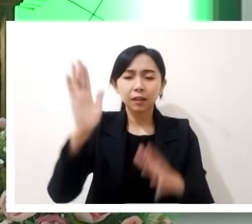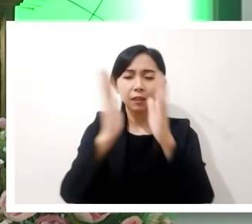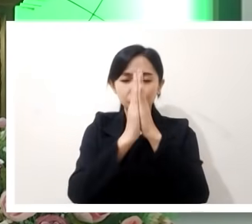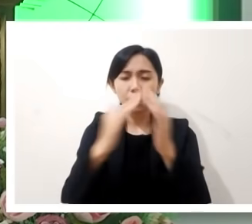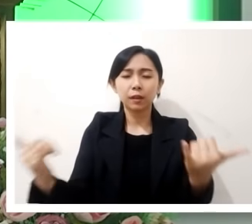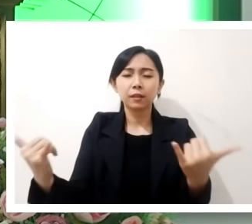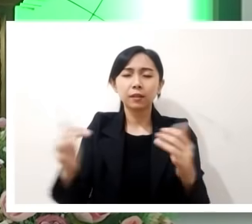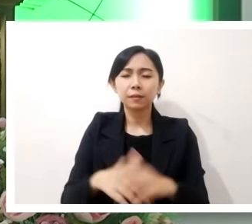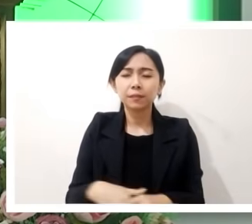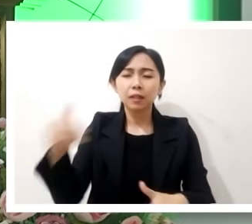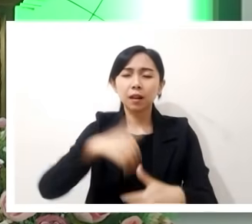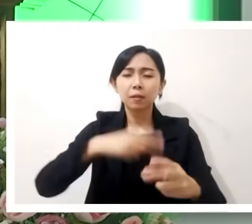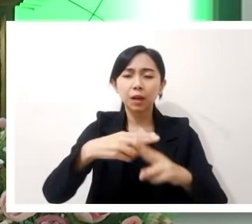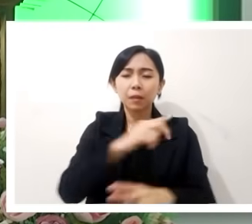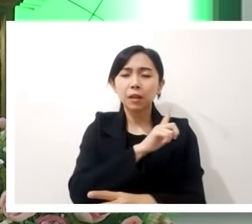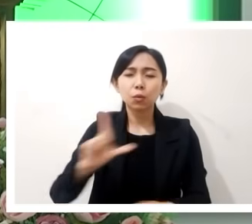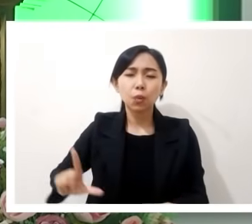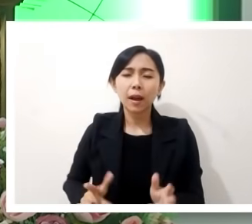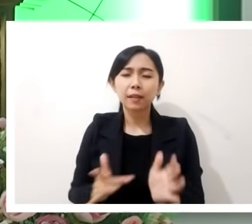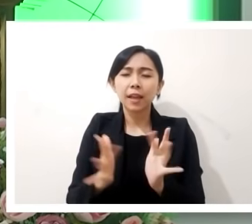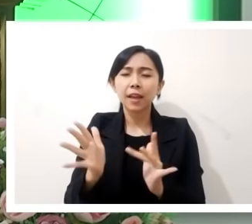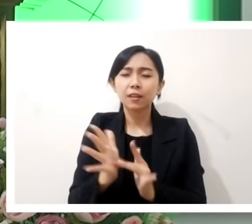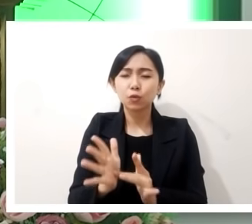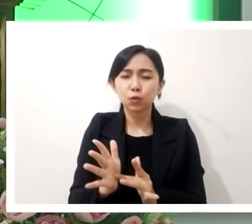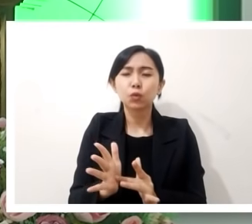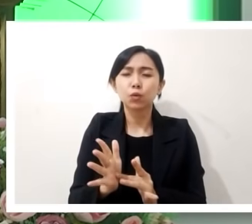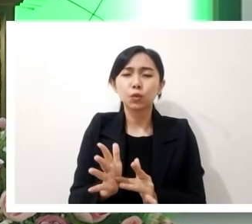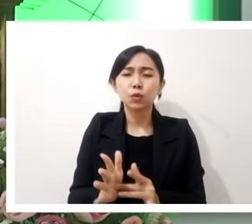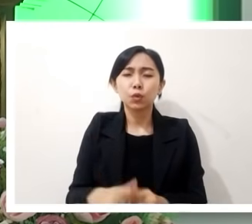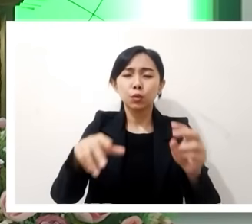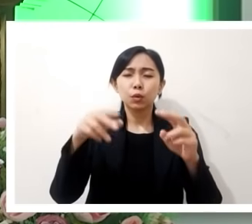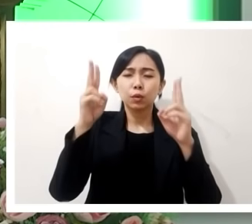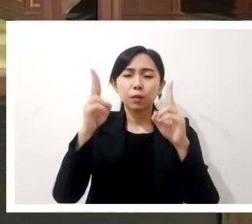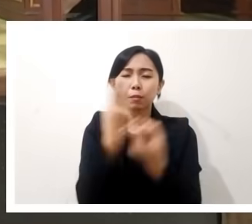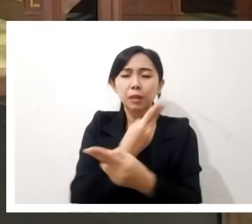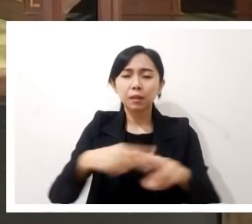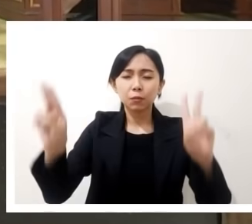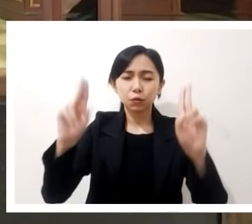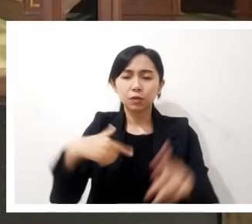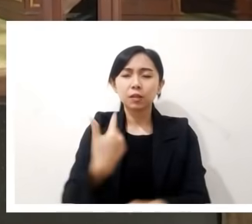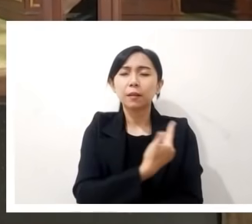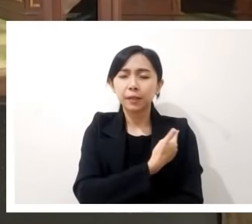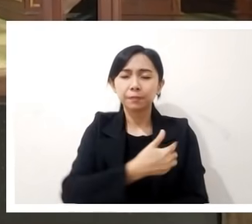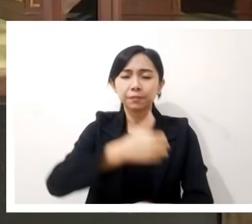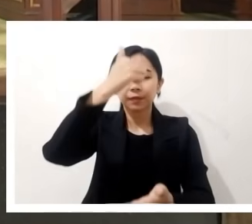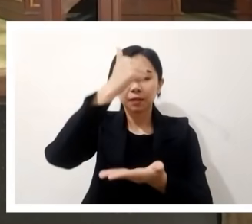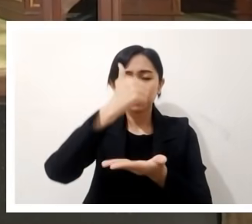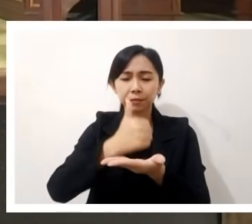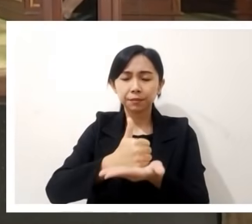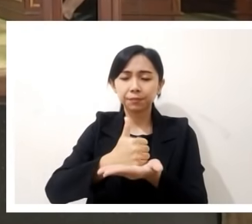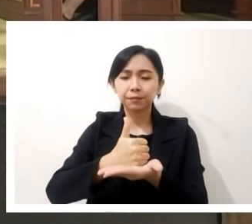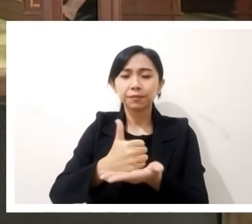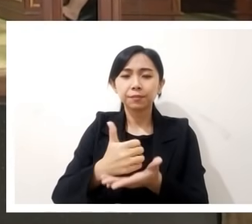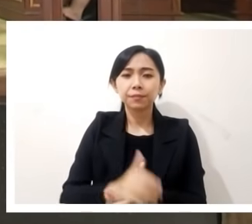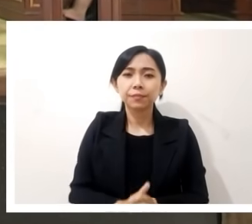ini dalam nama Tuhan kami, Yesus Kristus, Sang Penebus Sejati. Amin.